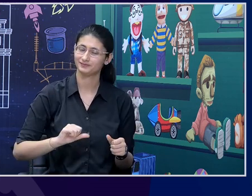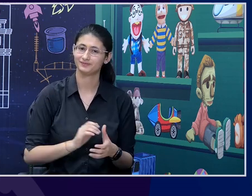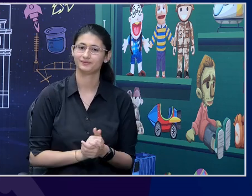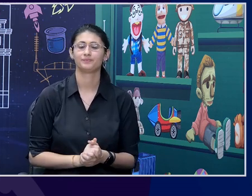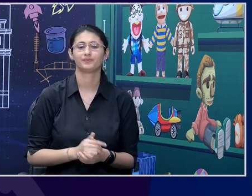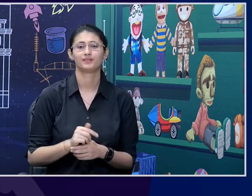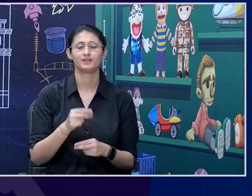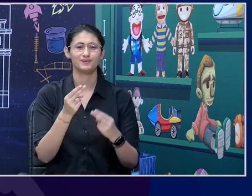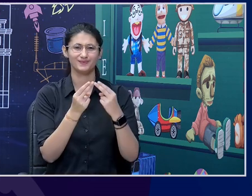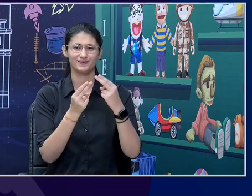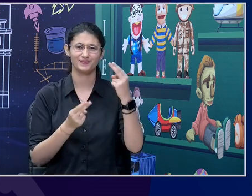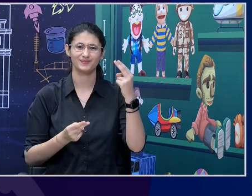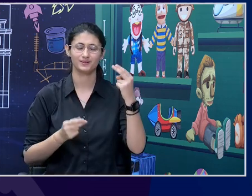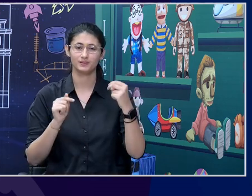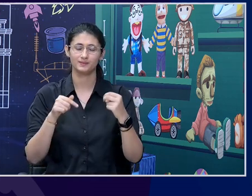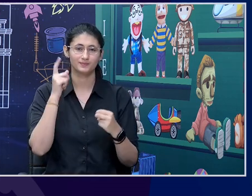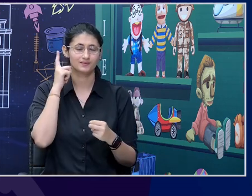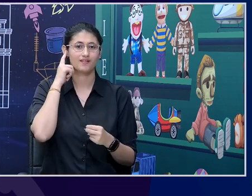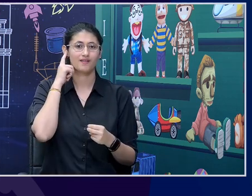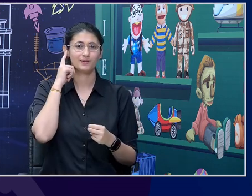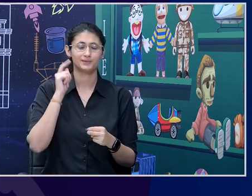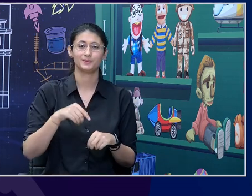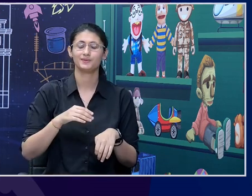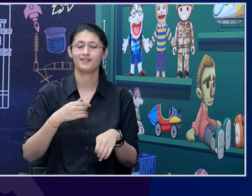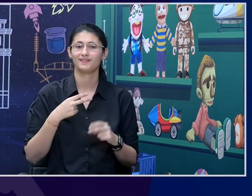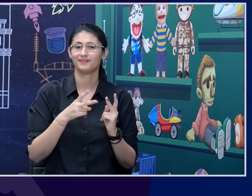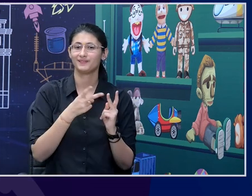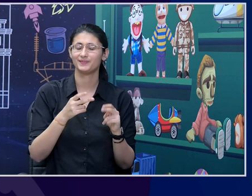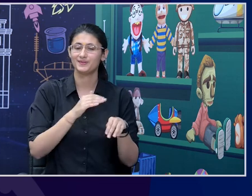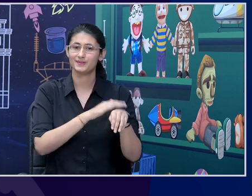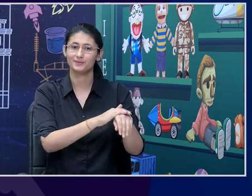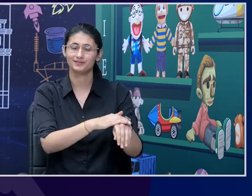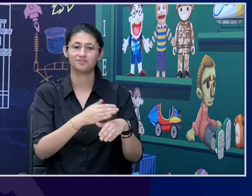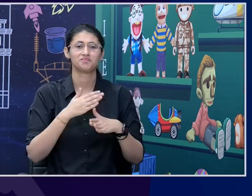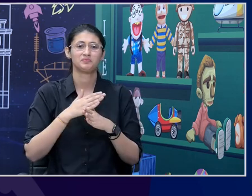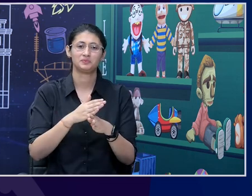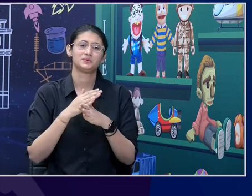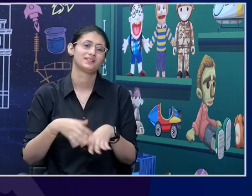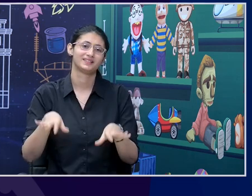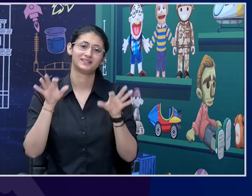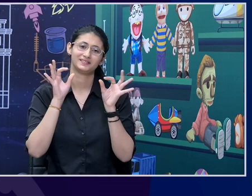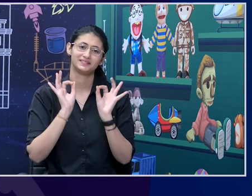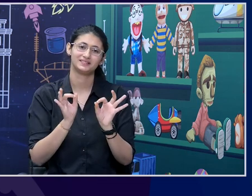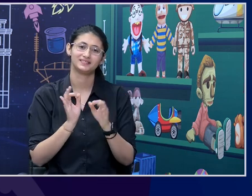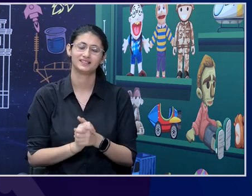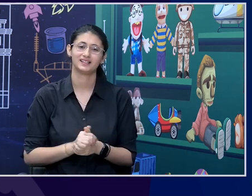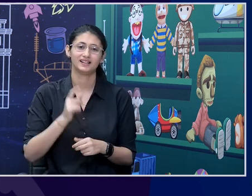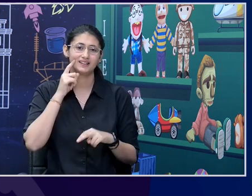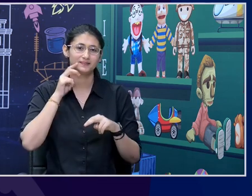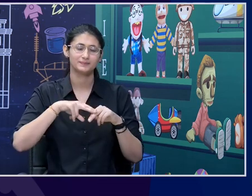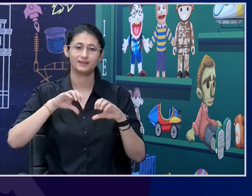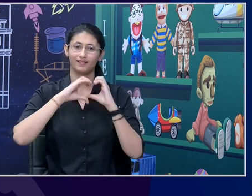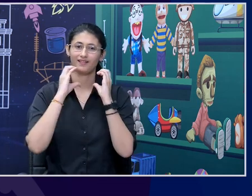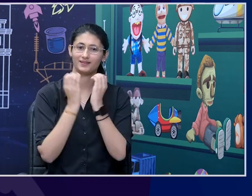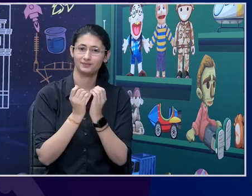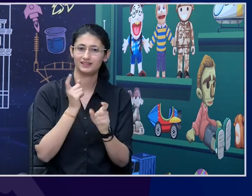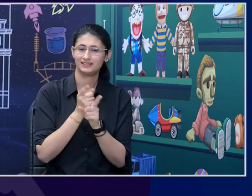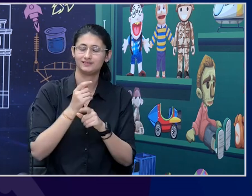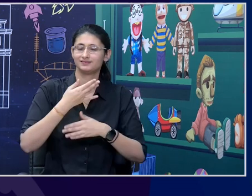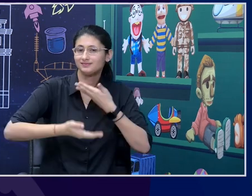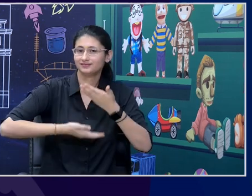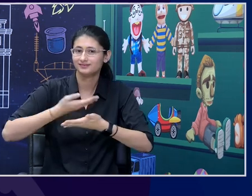कितने अनुभव आप कितने अनुभव अपने बचपन के साझा कर का रहे हैं हमारे पास तो कक्षा में जब ये गतिविधि होगी बच्चों के पास